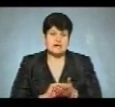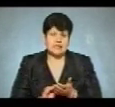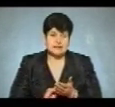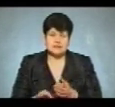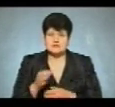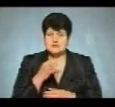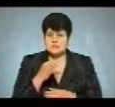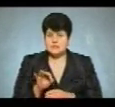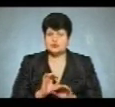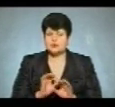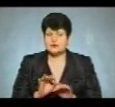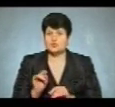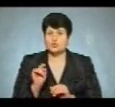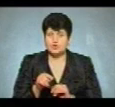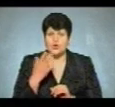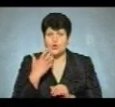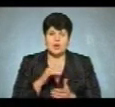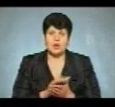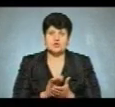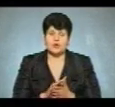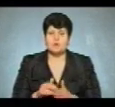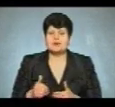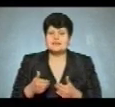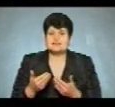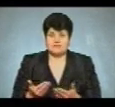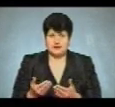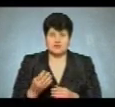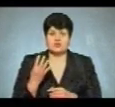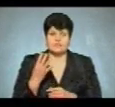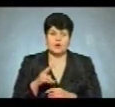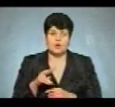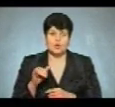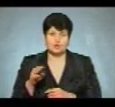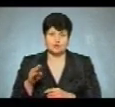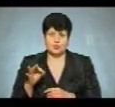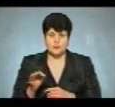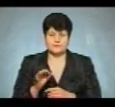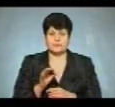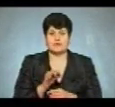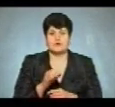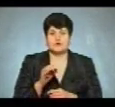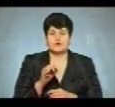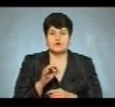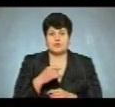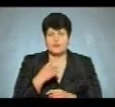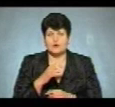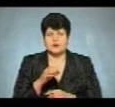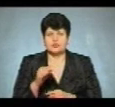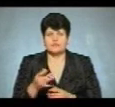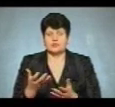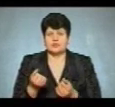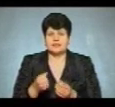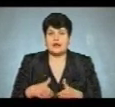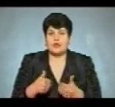повідомила, що прокоментують тоді, коли ознайомляться зі зверненням. 4 лютого, за словами Ольги Жирухи, до них надійшов рекомендований лист